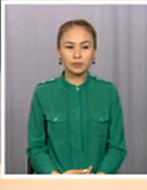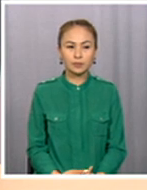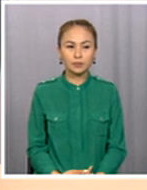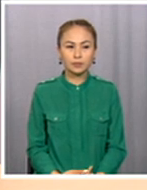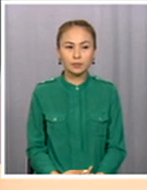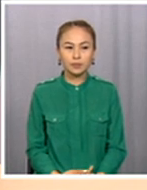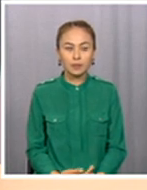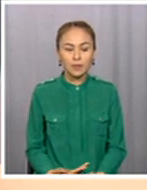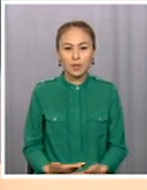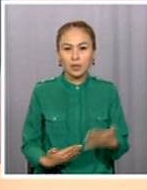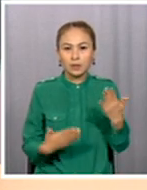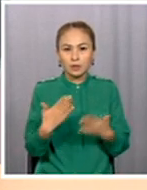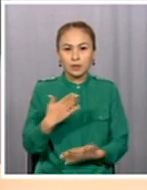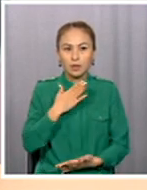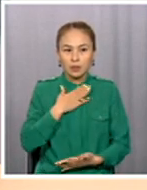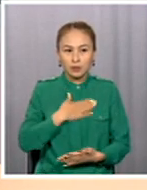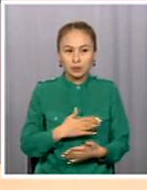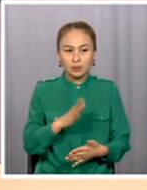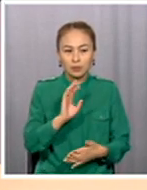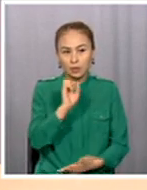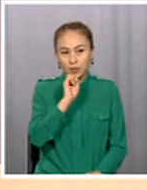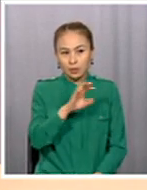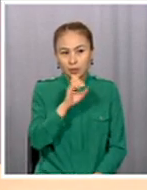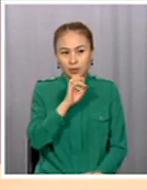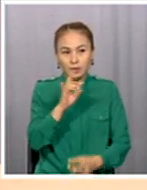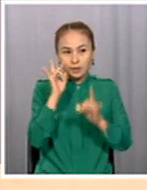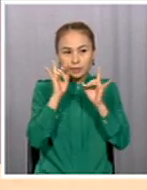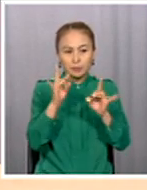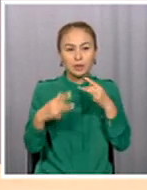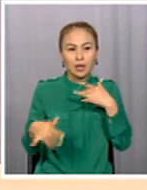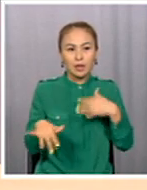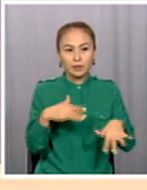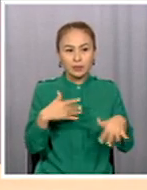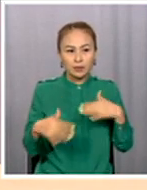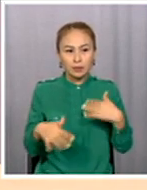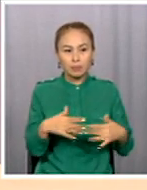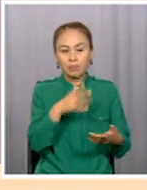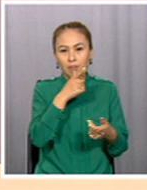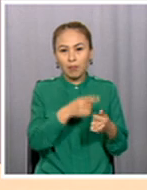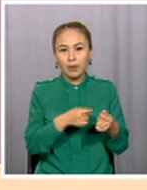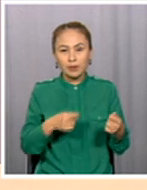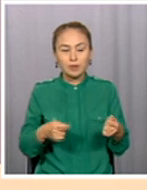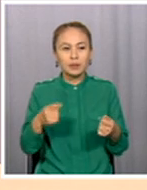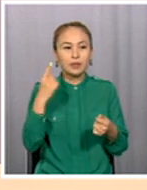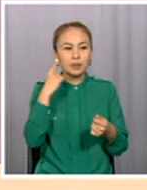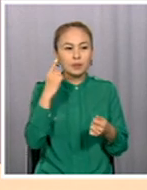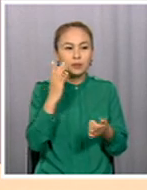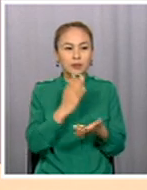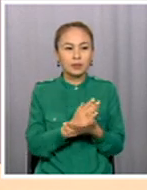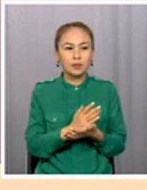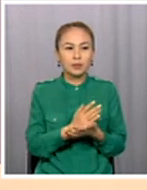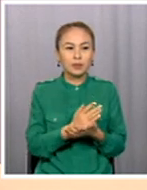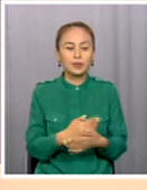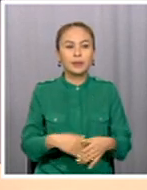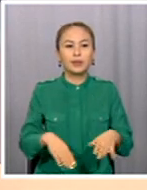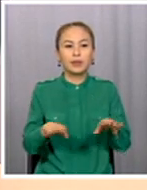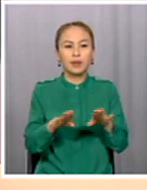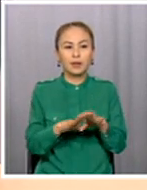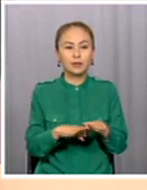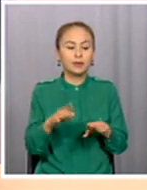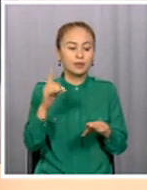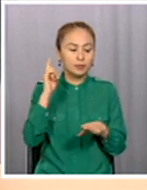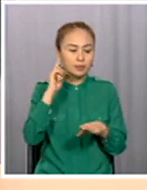ақырын үрлейтін болсақ, онда дыбыс әлсіреп, бәсең естіледі. Яғни